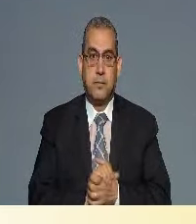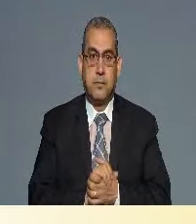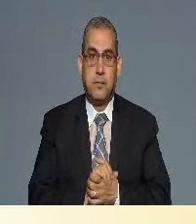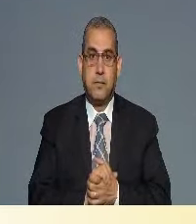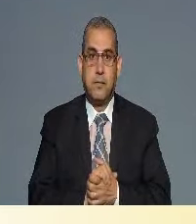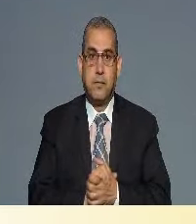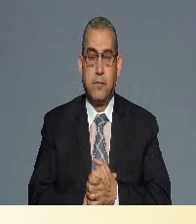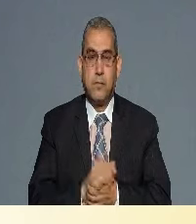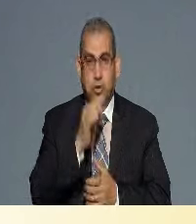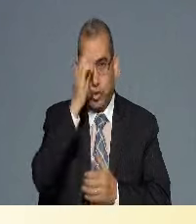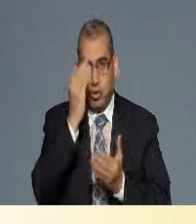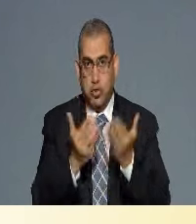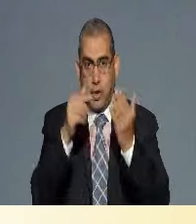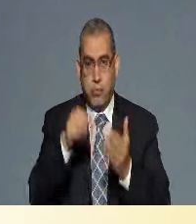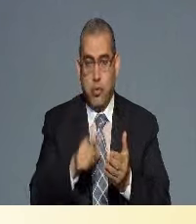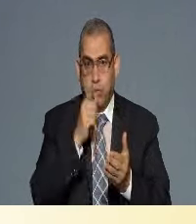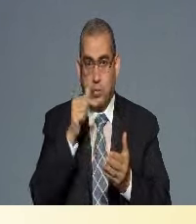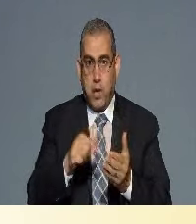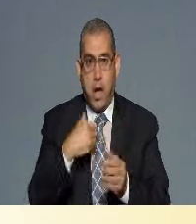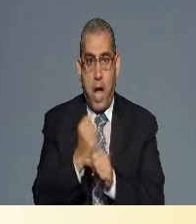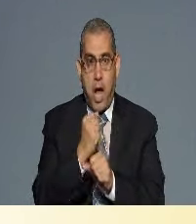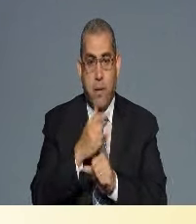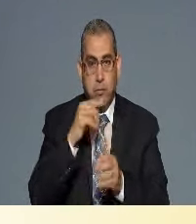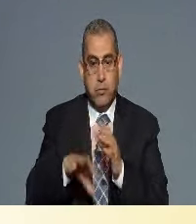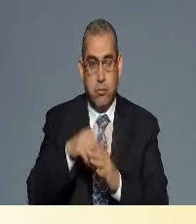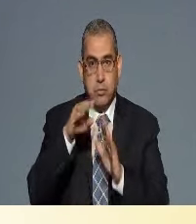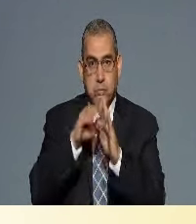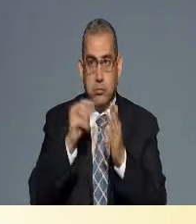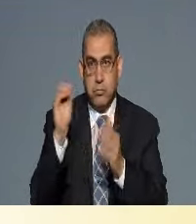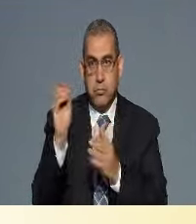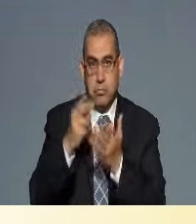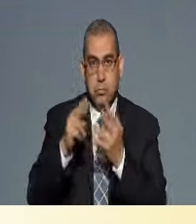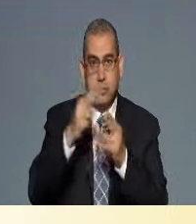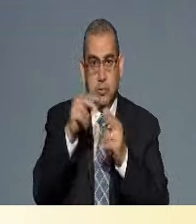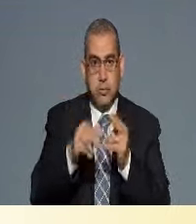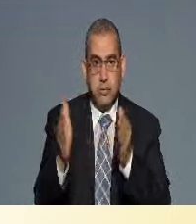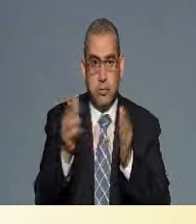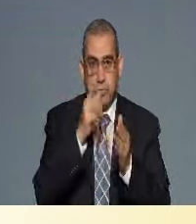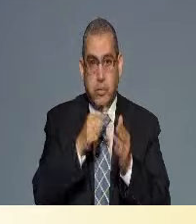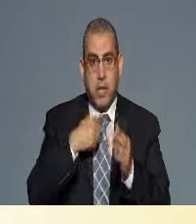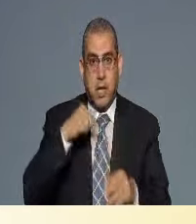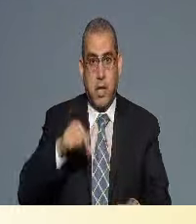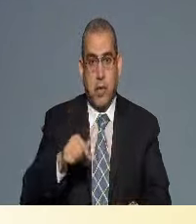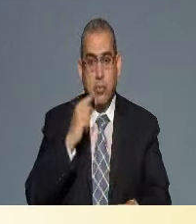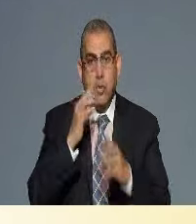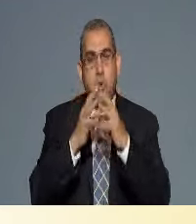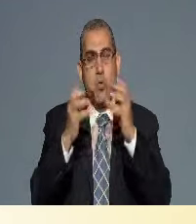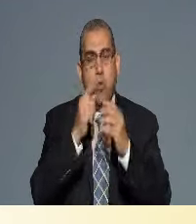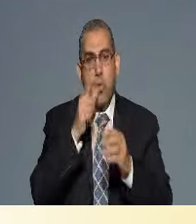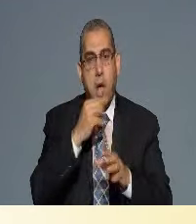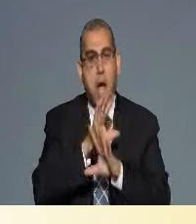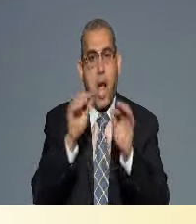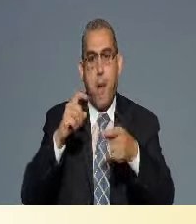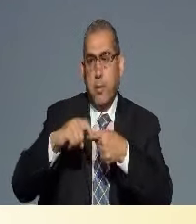احنا إن شاء الله يا فندم بإذن الله احنا عندنا محتويات العرض، يعني احنا هنا بنشرح التكامل